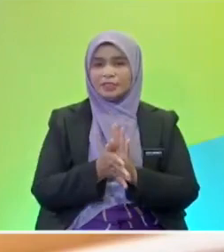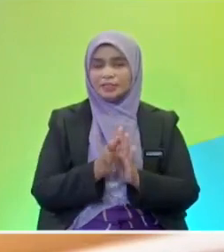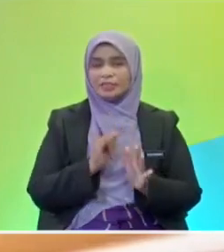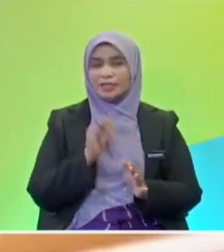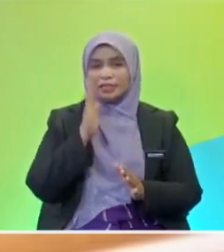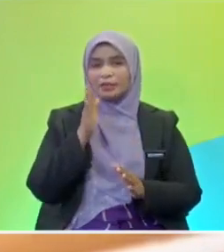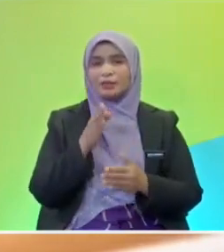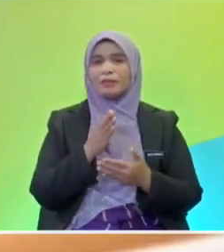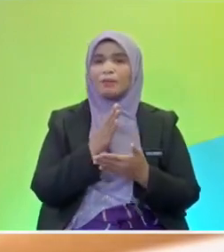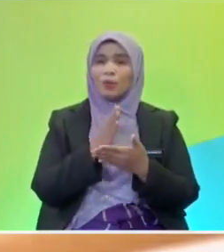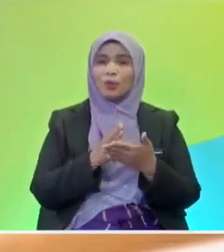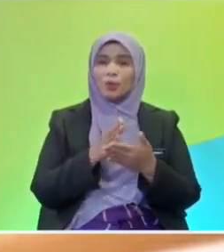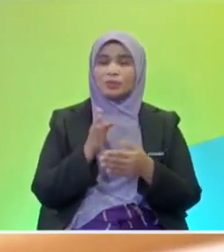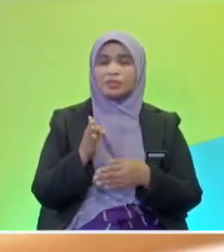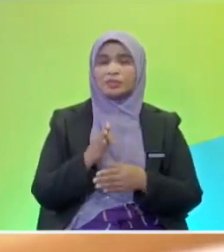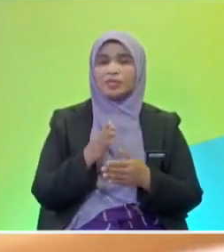bahagian